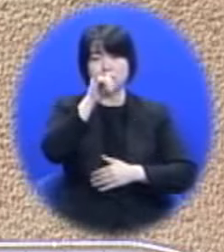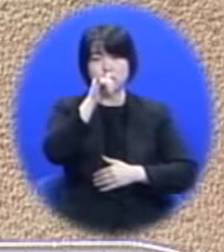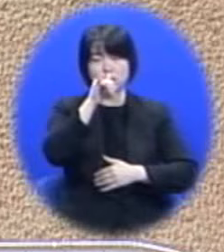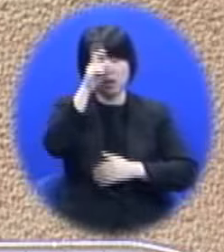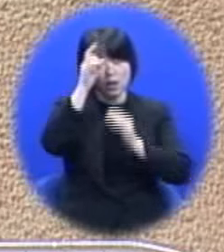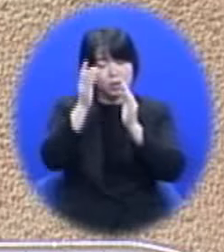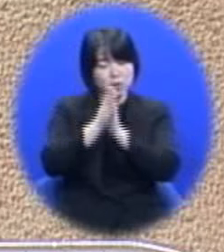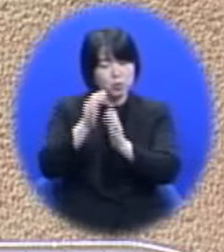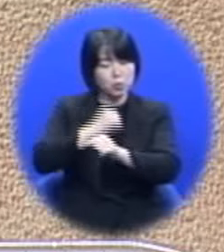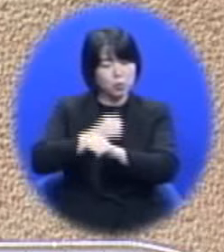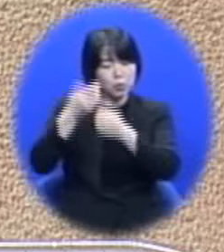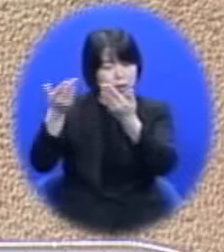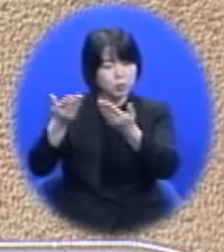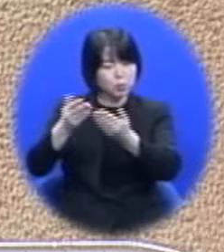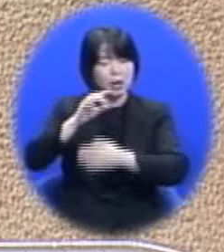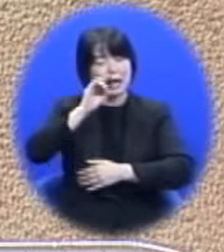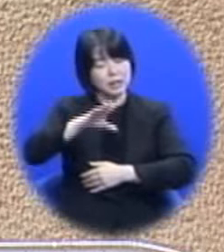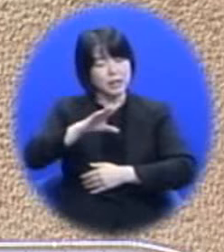뭐.